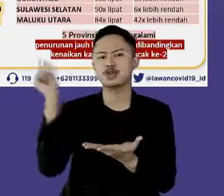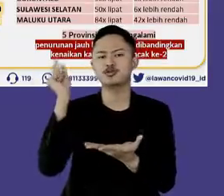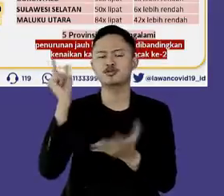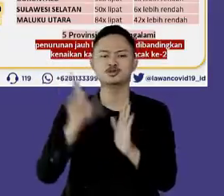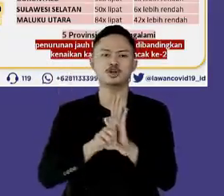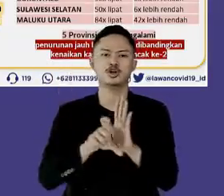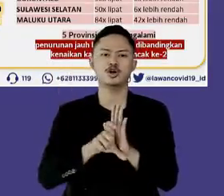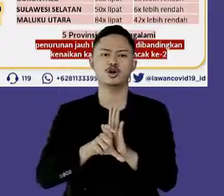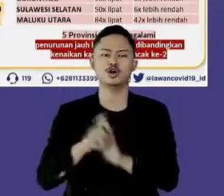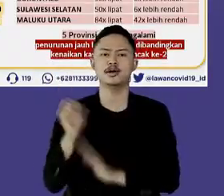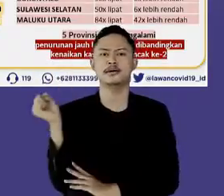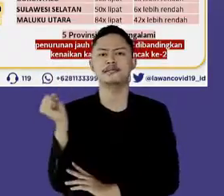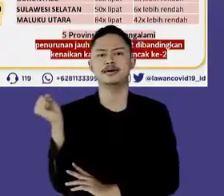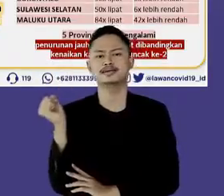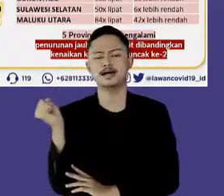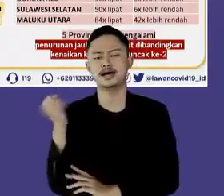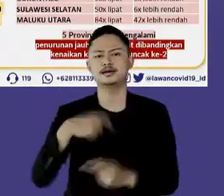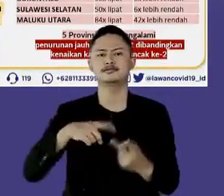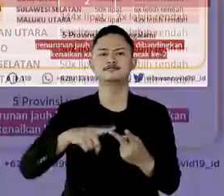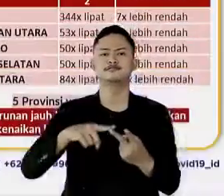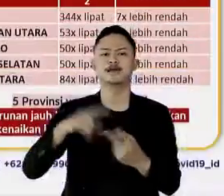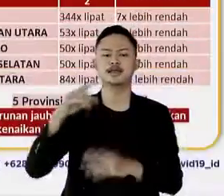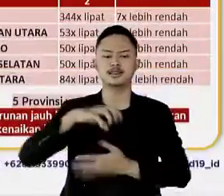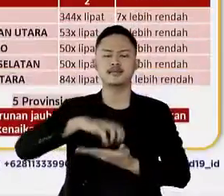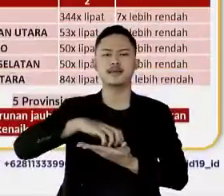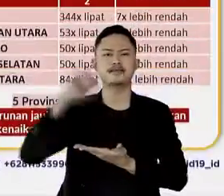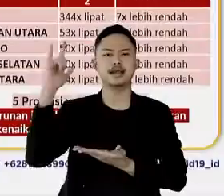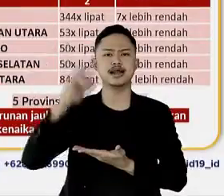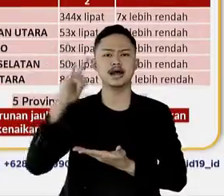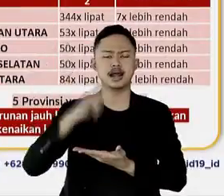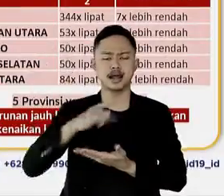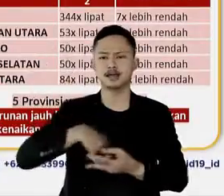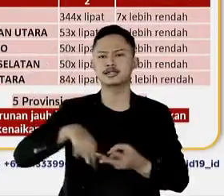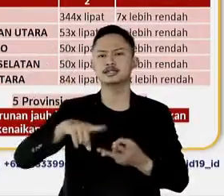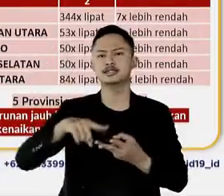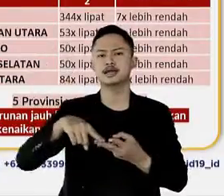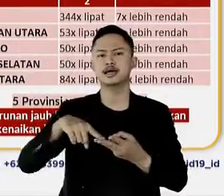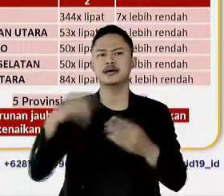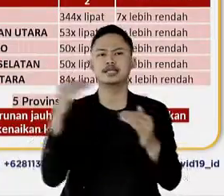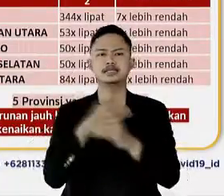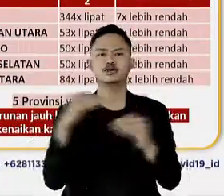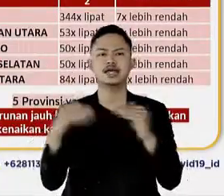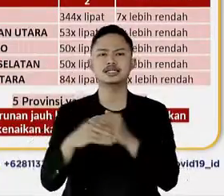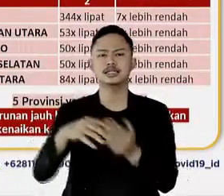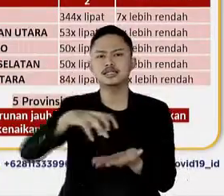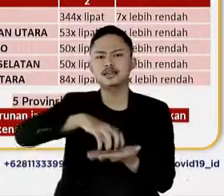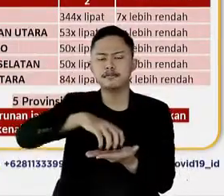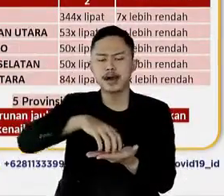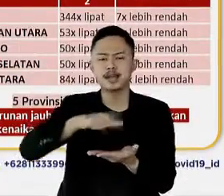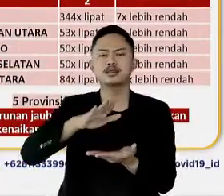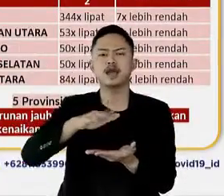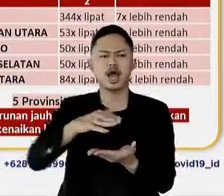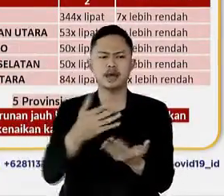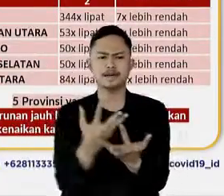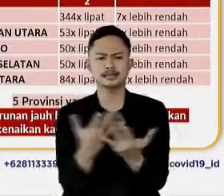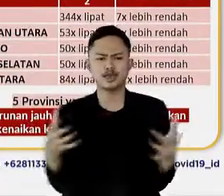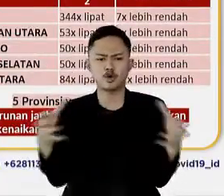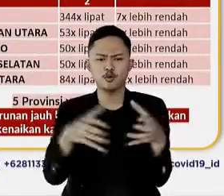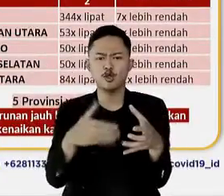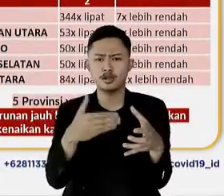perbelanjaan Terminal bandara dan tempat lainnya yang berpotensi menimbulkan kerumunan